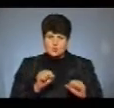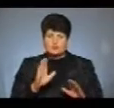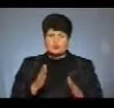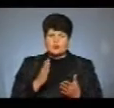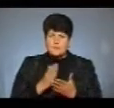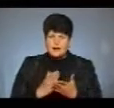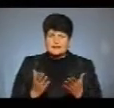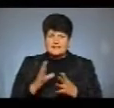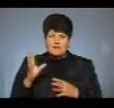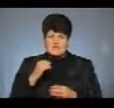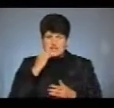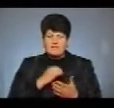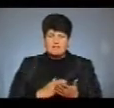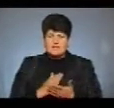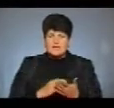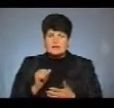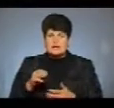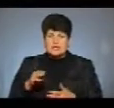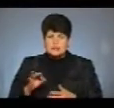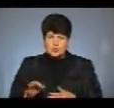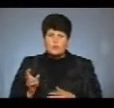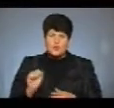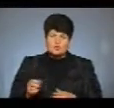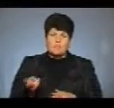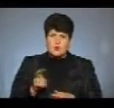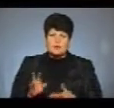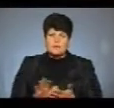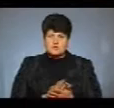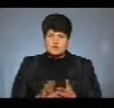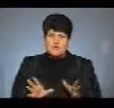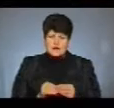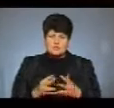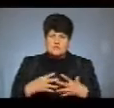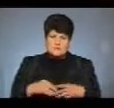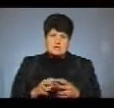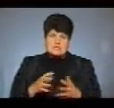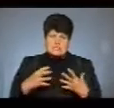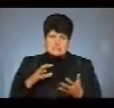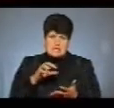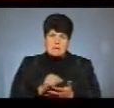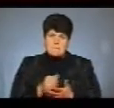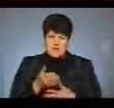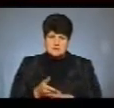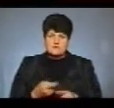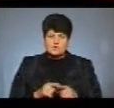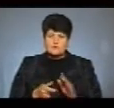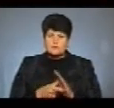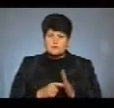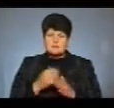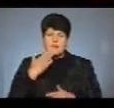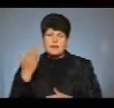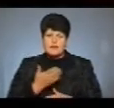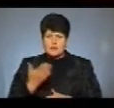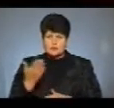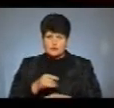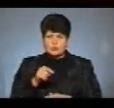всі ветерани АТО ОС можуть приходити безкоштовно разом з сім'єю займатися. Саме в цьому приміщенні буде лекторій, тут